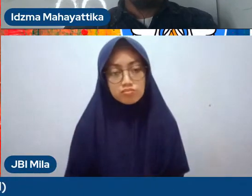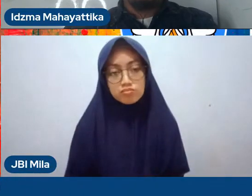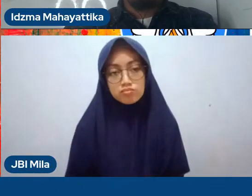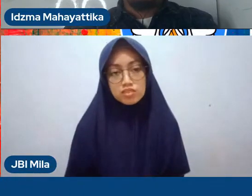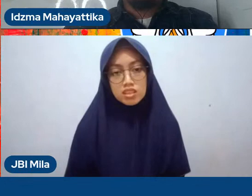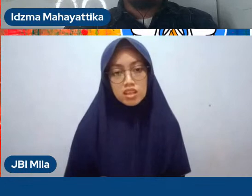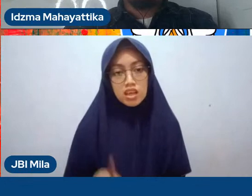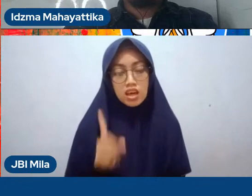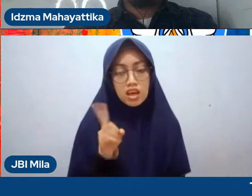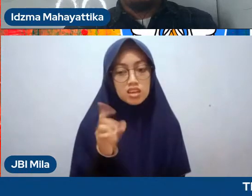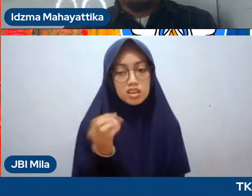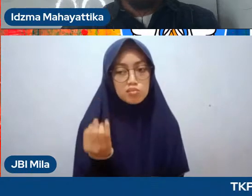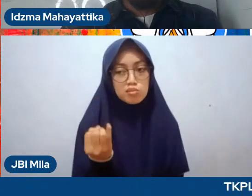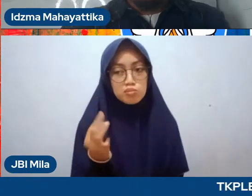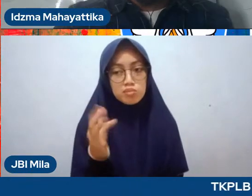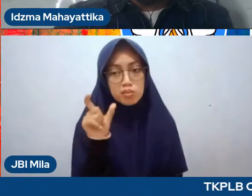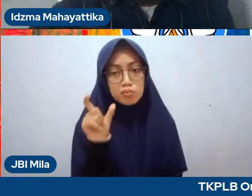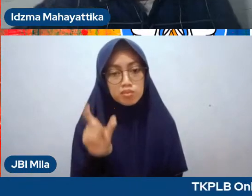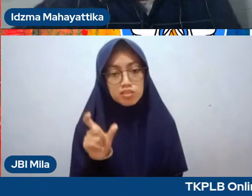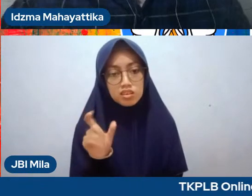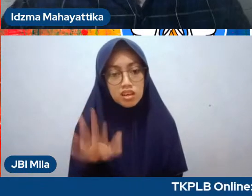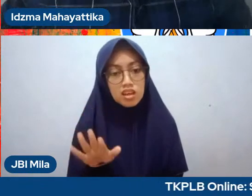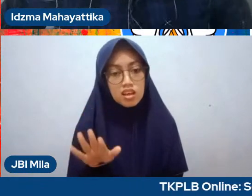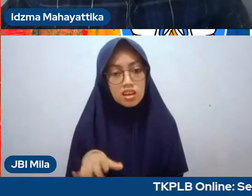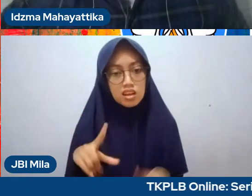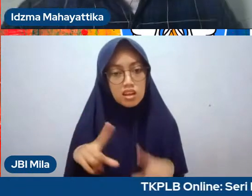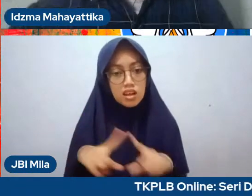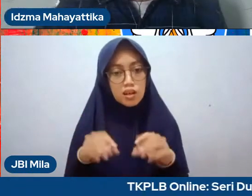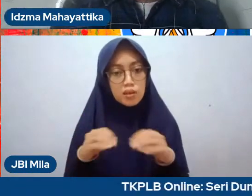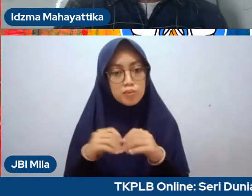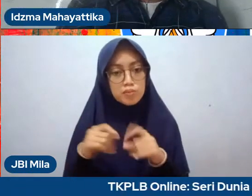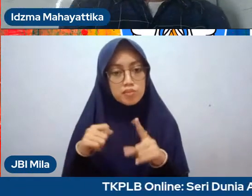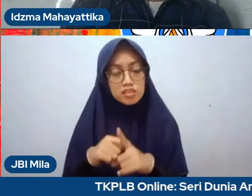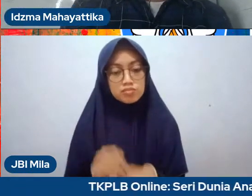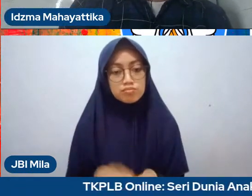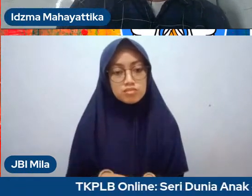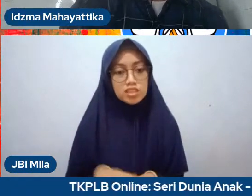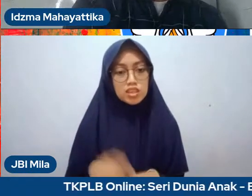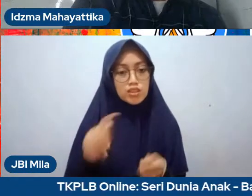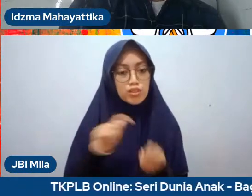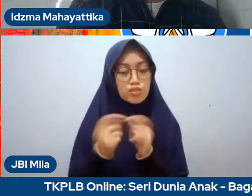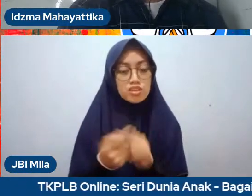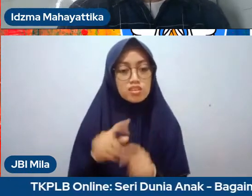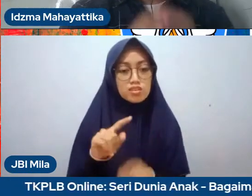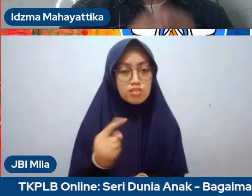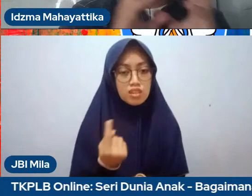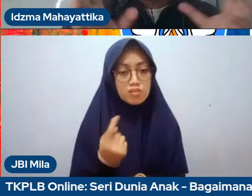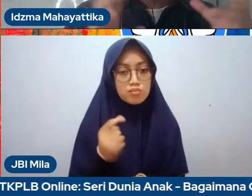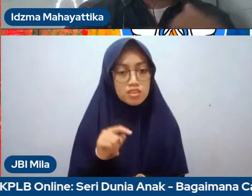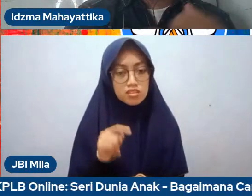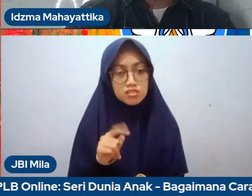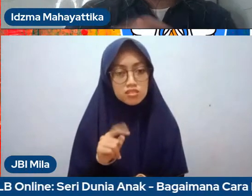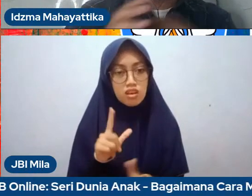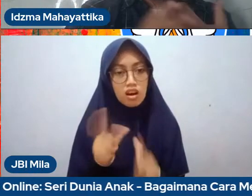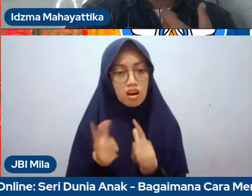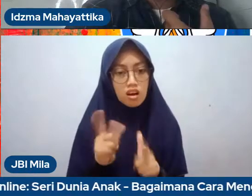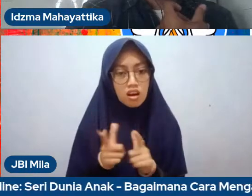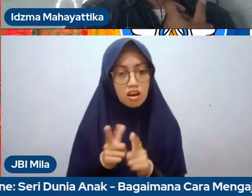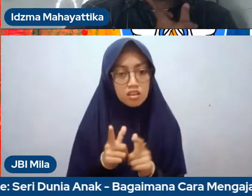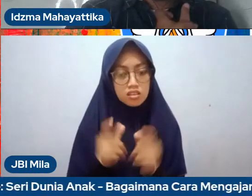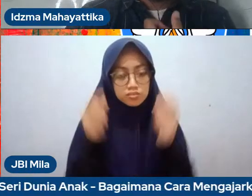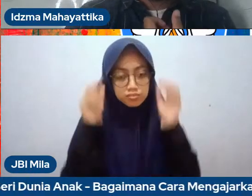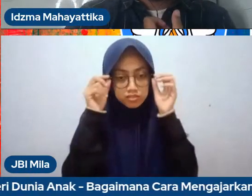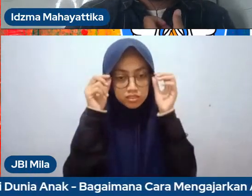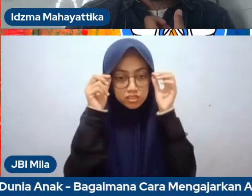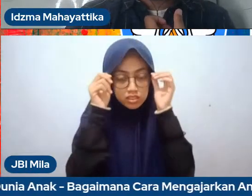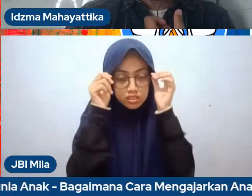Ada sih beberapa hal, tapi anak ABK ya. Yang PR itu sih sebenarnya dia enggak jadi gini, kalau ini tuh tips umum dalam menyelesaikan